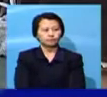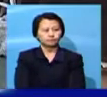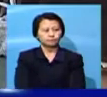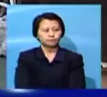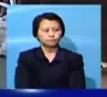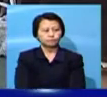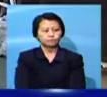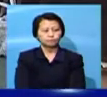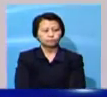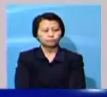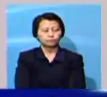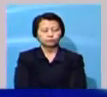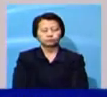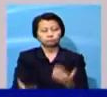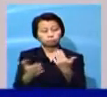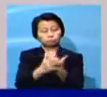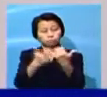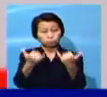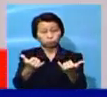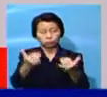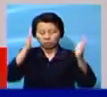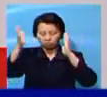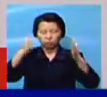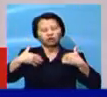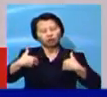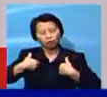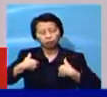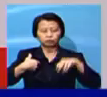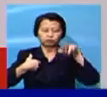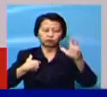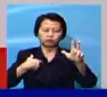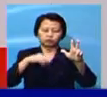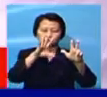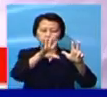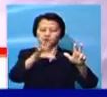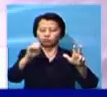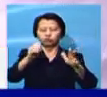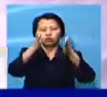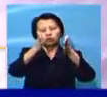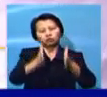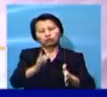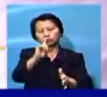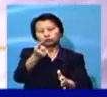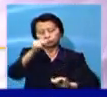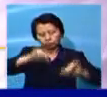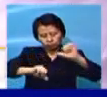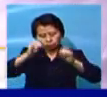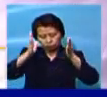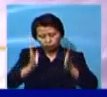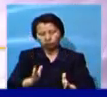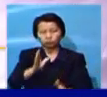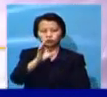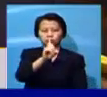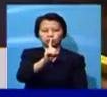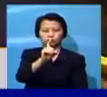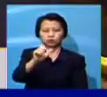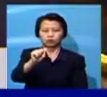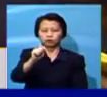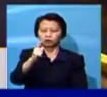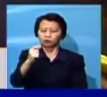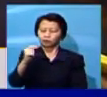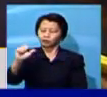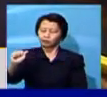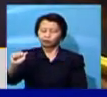negara setakat ini Malaysia hanya mempunyai 350 orang saintis data